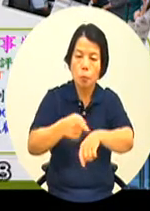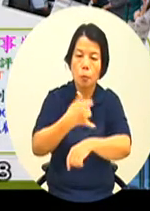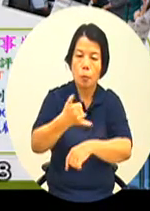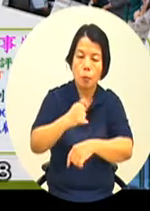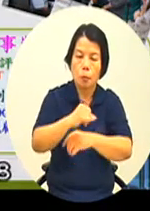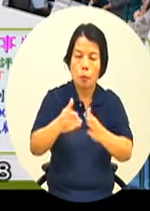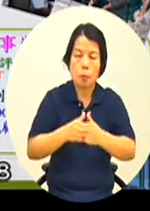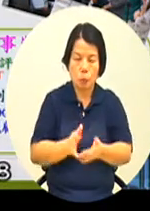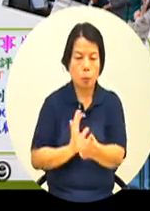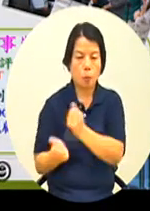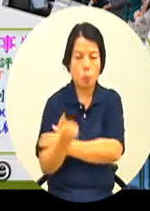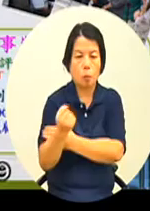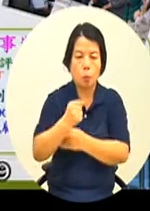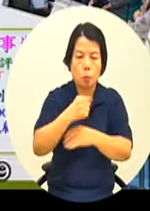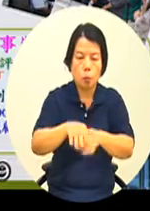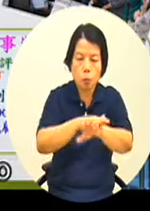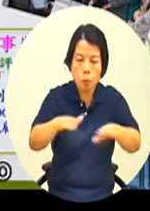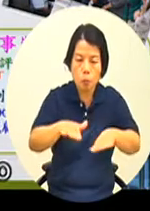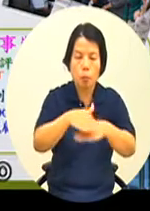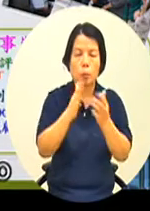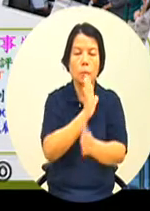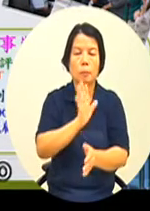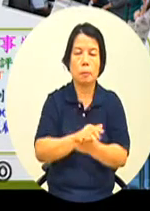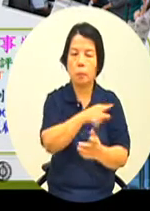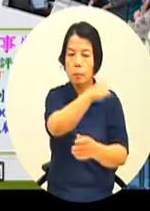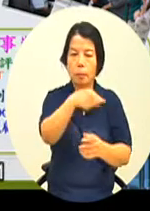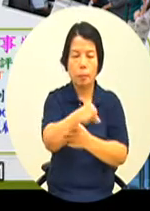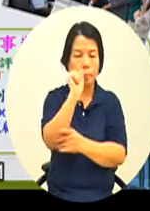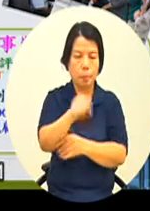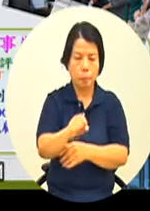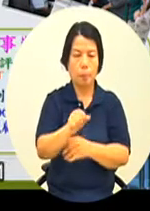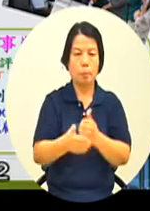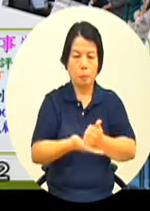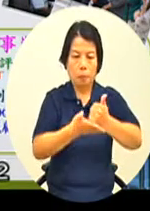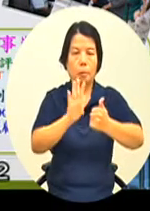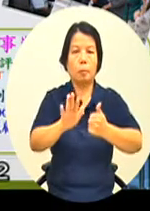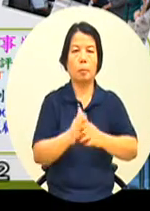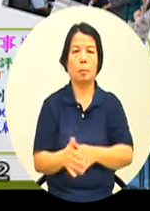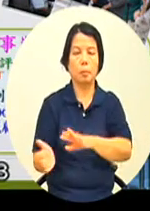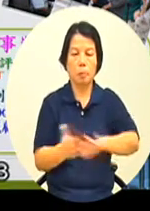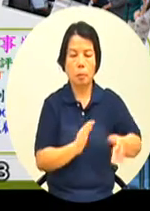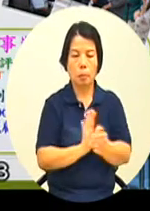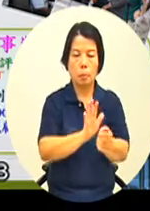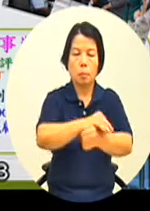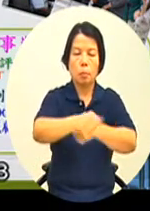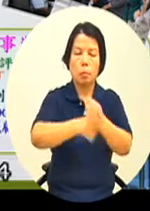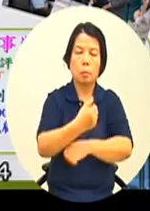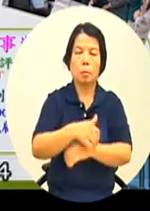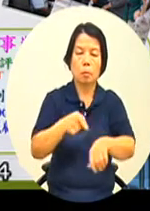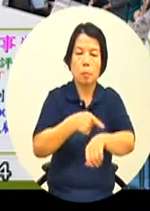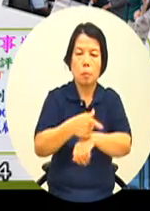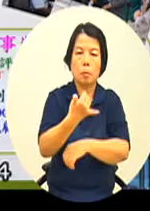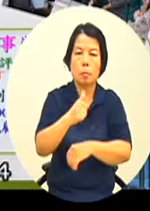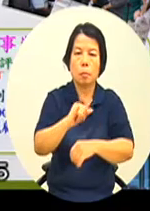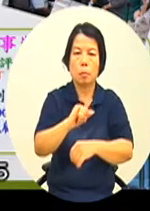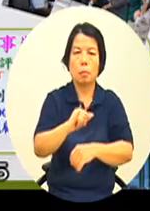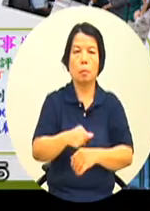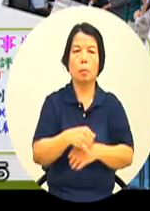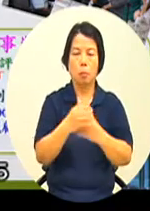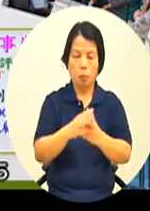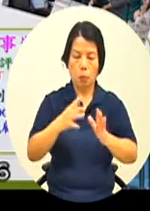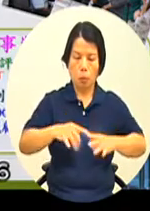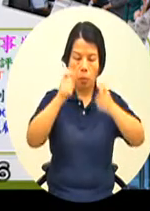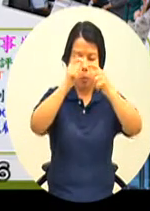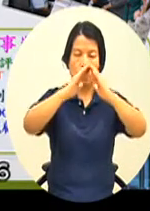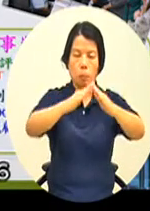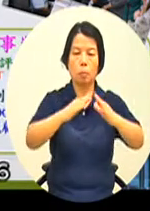还有多项引领全国创新的做法，多有肯定。在推展性平创新措施部分，我们本期我